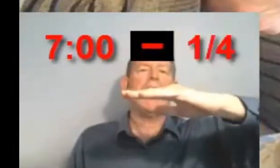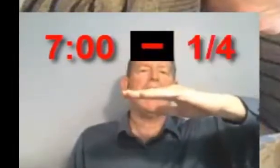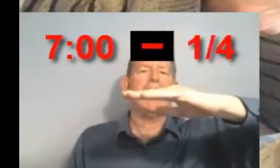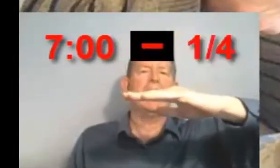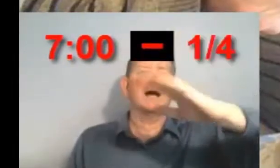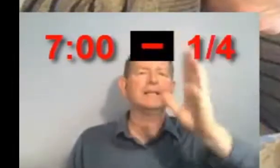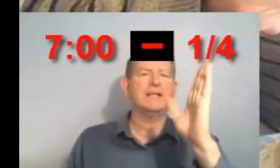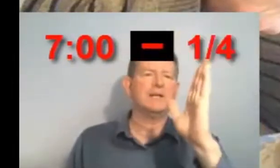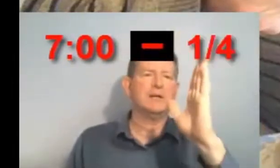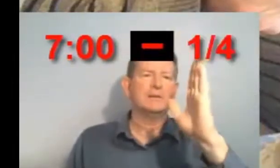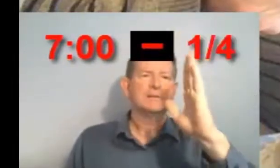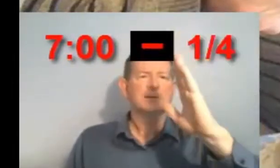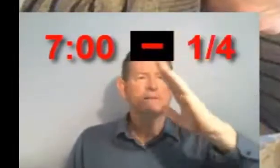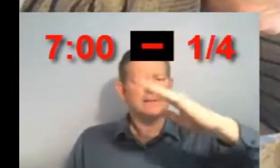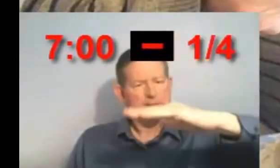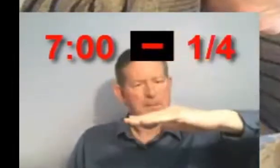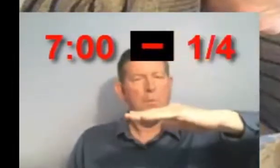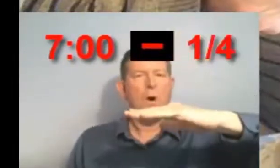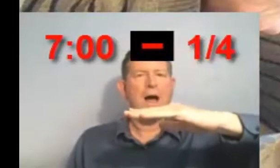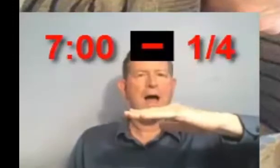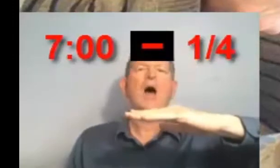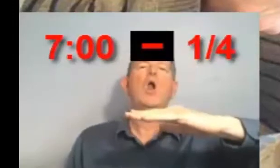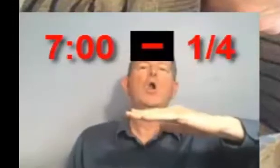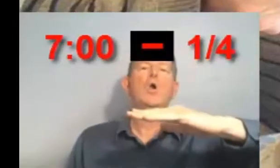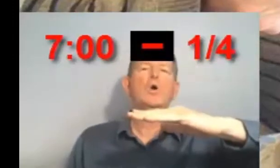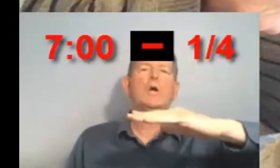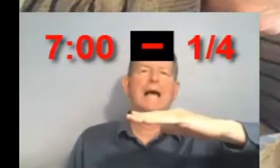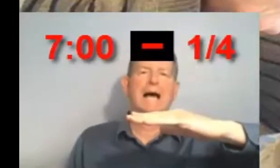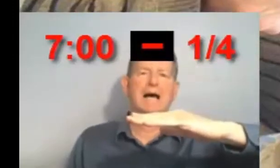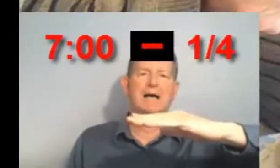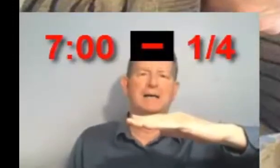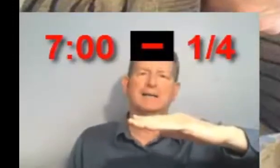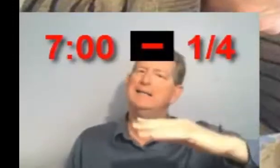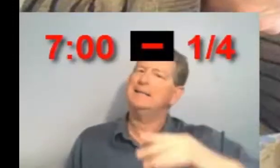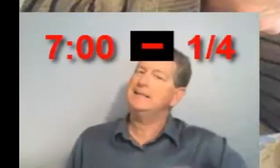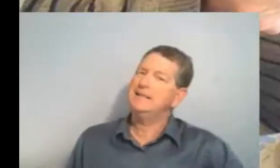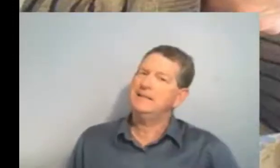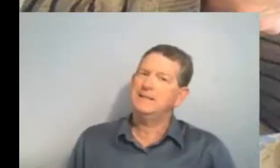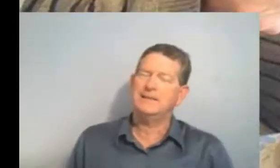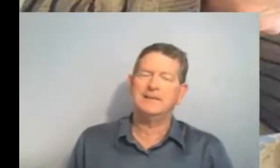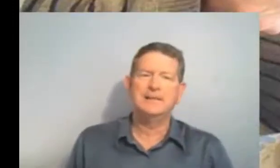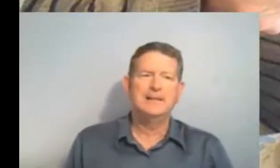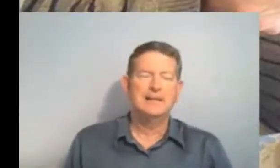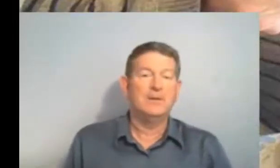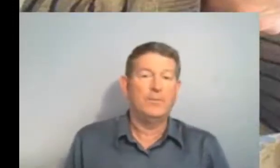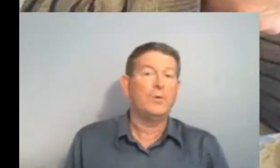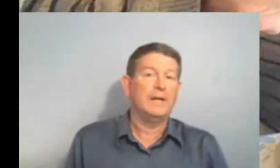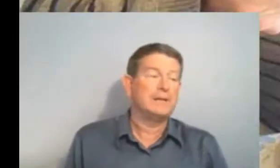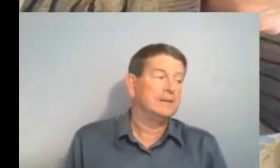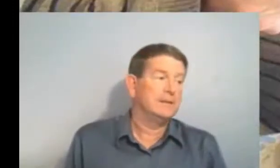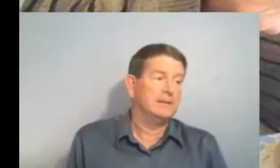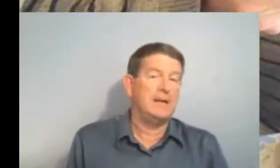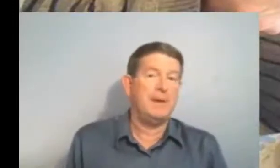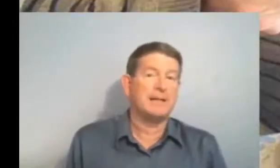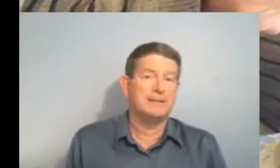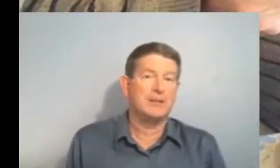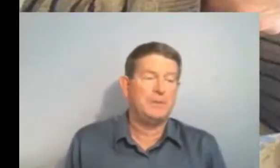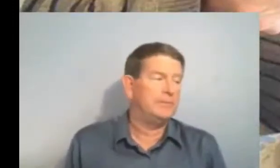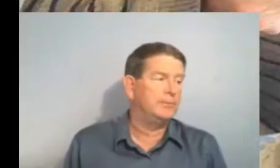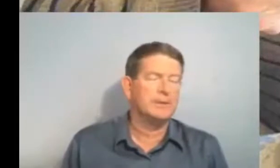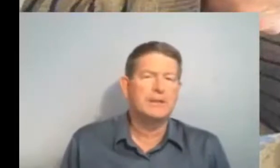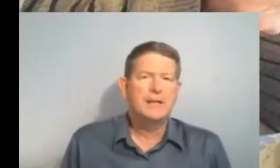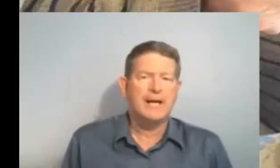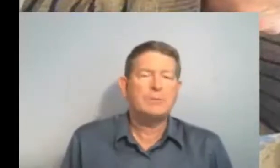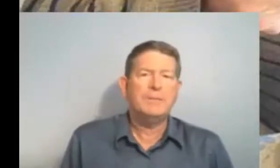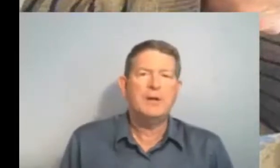le quart. À 7h, moins le quart. Ah, d'accord. Alors, il faut connaître les maths, n'est-ce